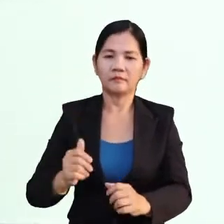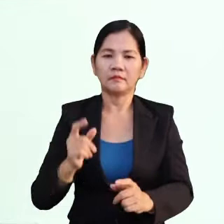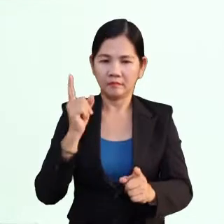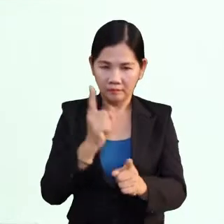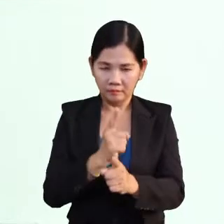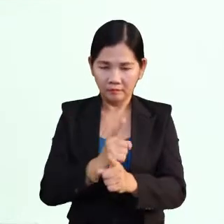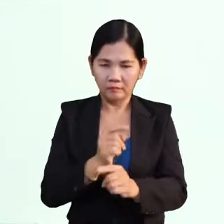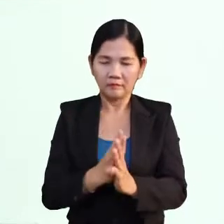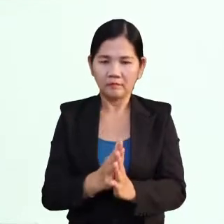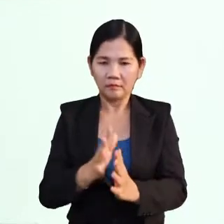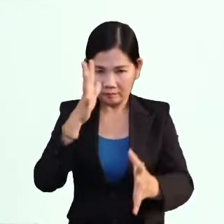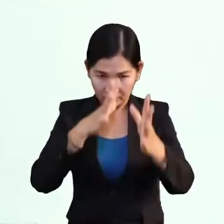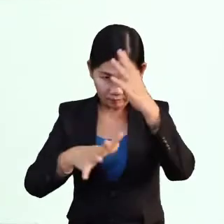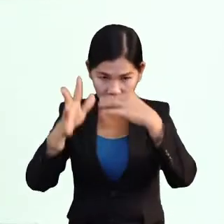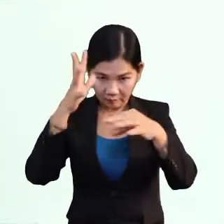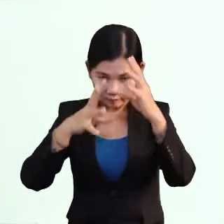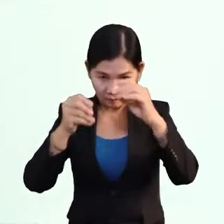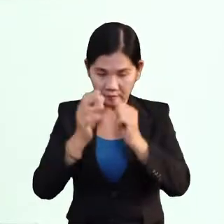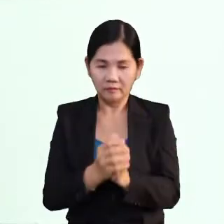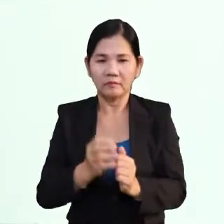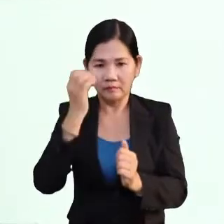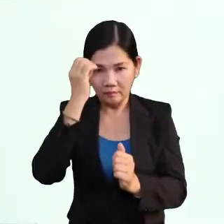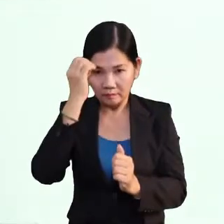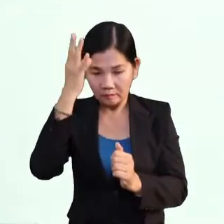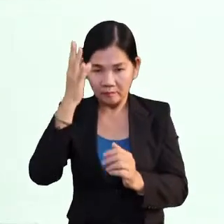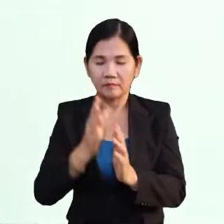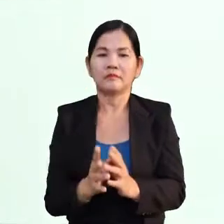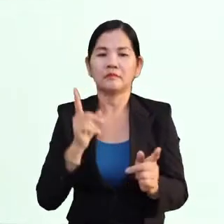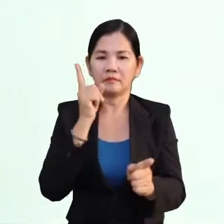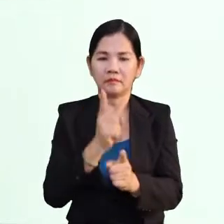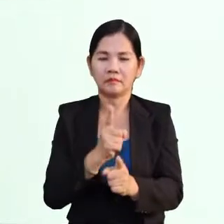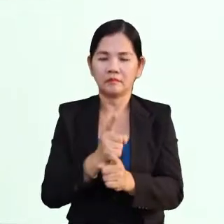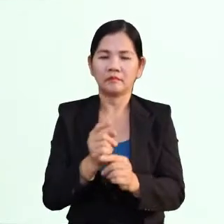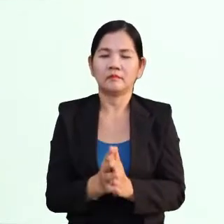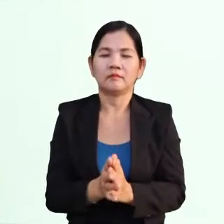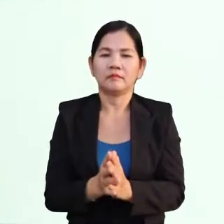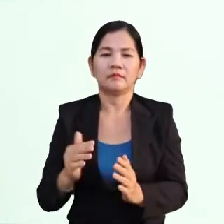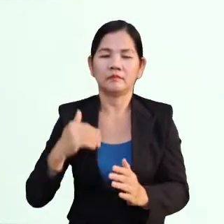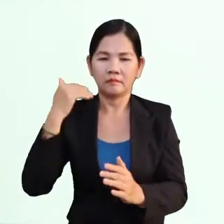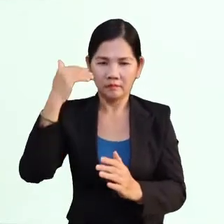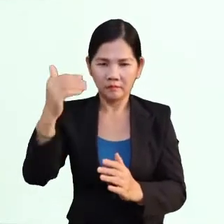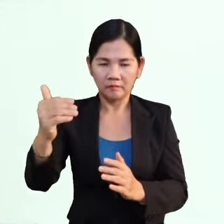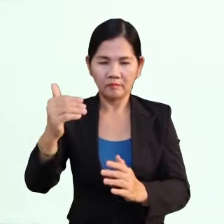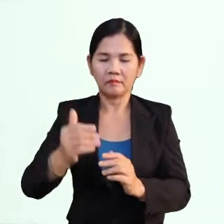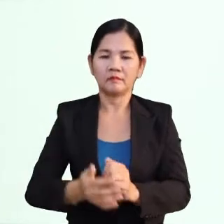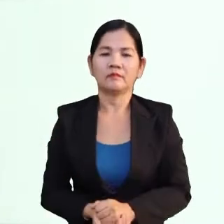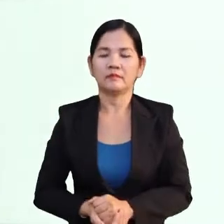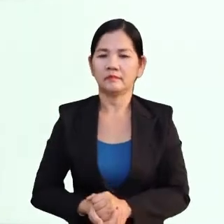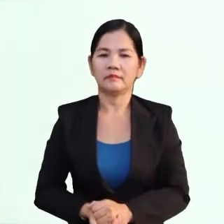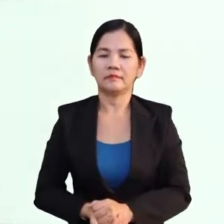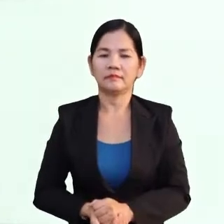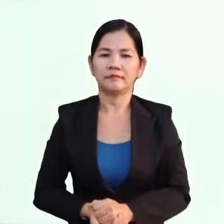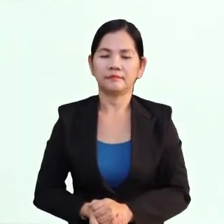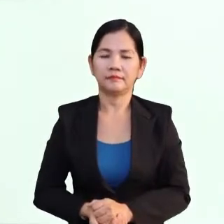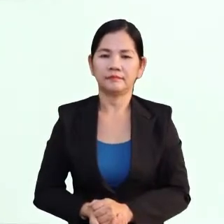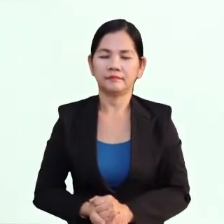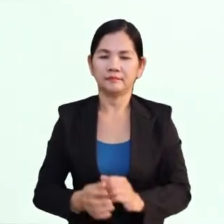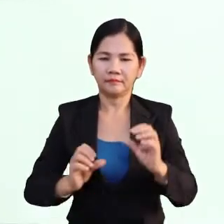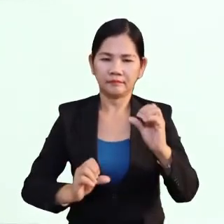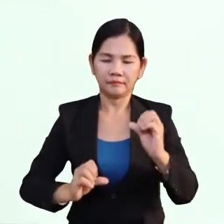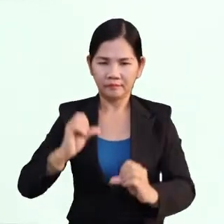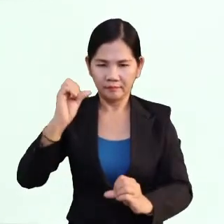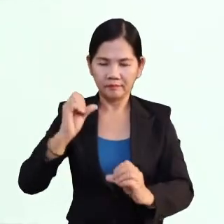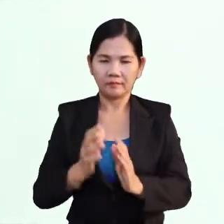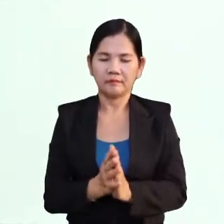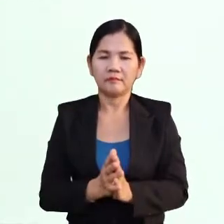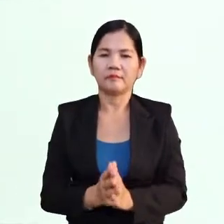ញ្ចឹងរៀនយើងដើម្បីបានចំណេះដឹងនិងចំណេះធ្វើនៅថ្ងៃអនាគតរបស់កូនចាអញ្ចឹងមានលើសពីនឹងទៅទៀ